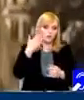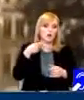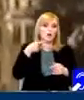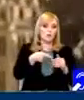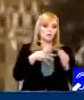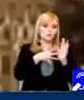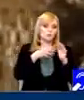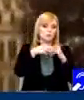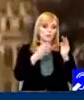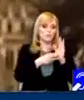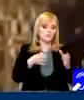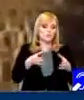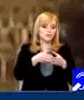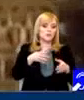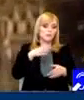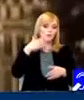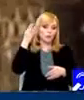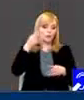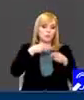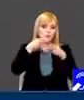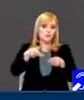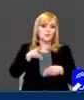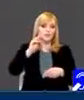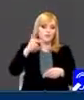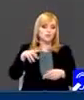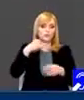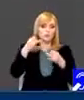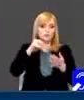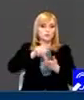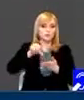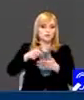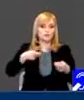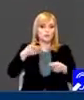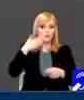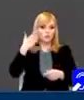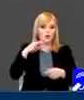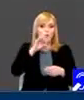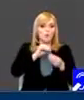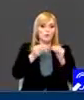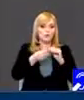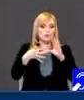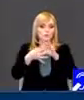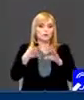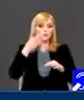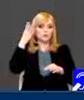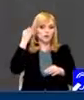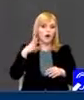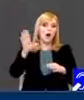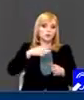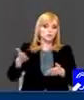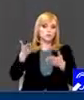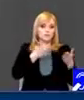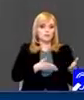martie 1918, delegația basarabeană merge la Iași, unde discută cu reprezentanții guvernului român problema unirii Basarabiei cu România. Atunci îl invită